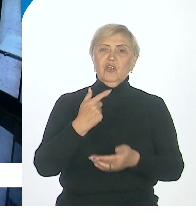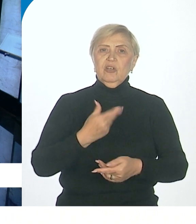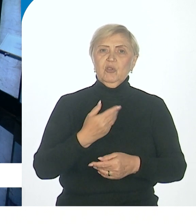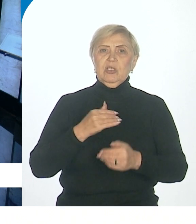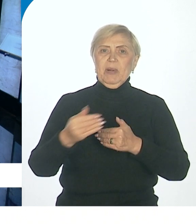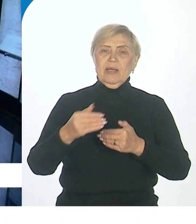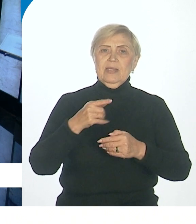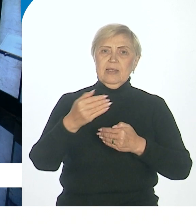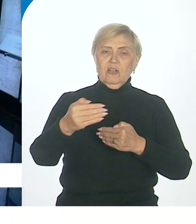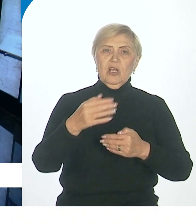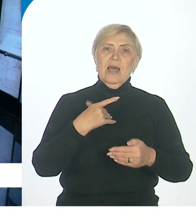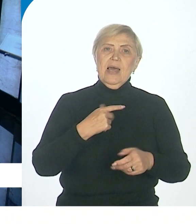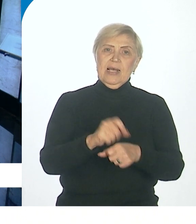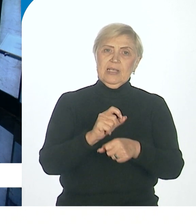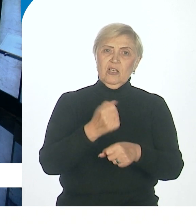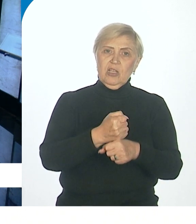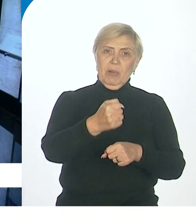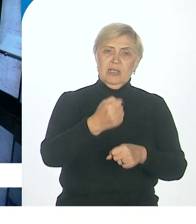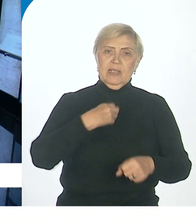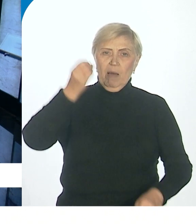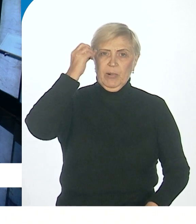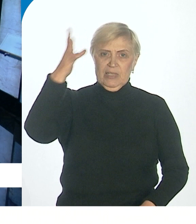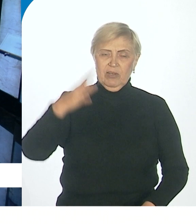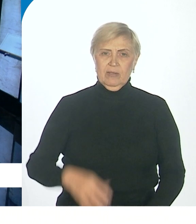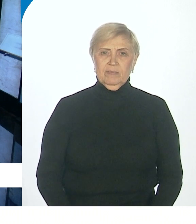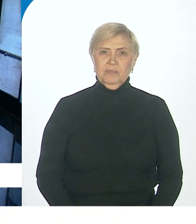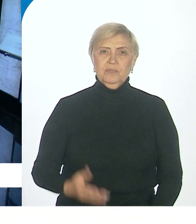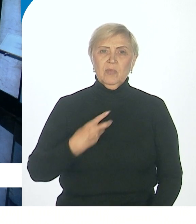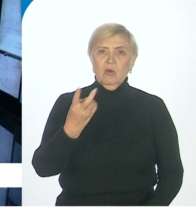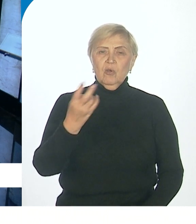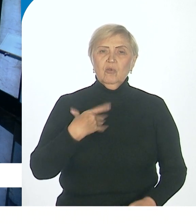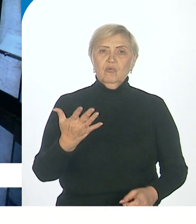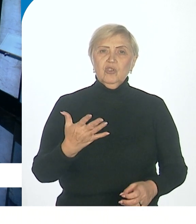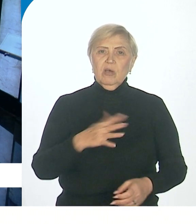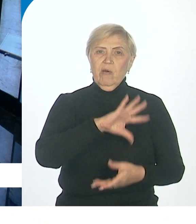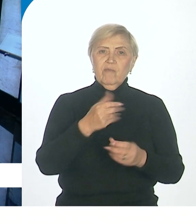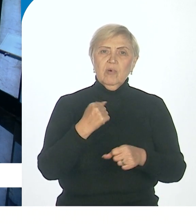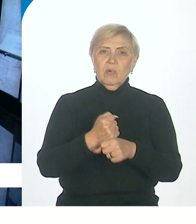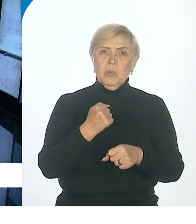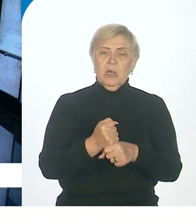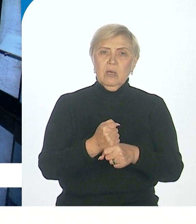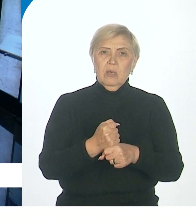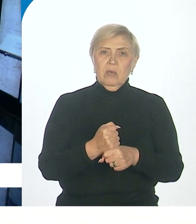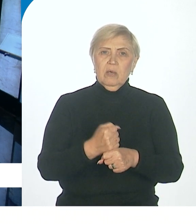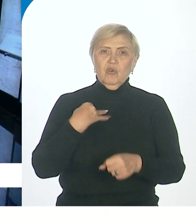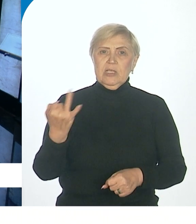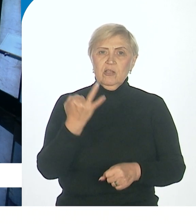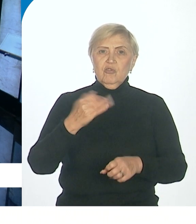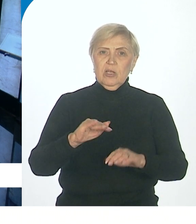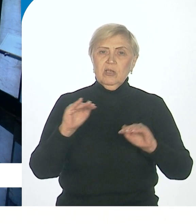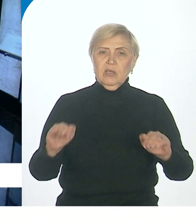дальше. Наша задача дополнительного образования – раскрутить воронку интересующихся детей